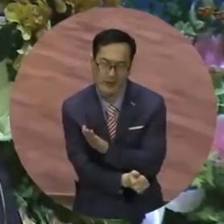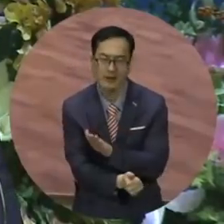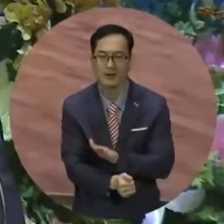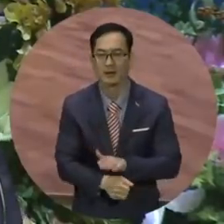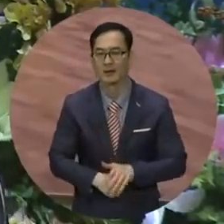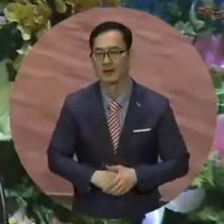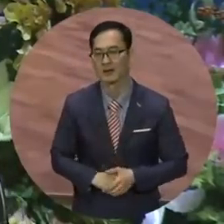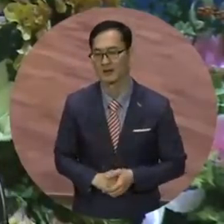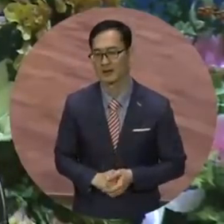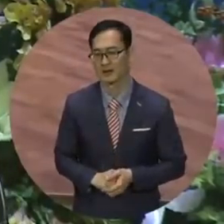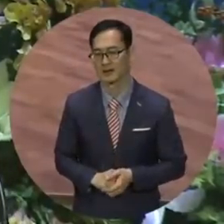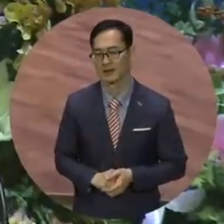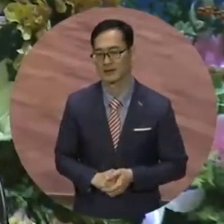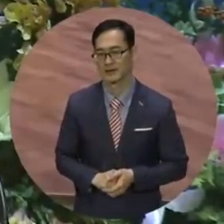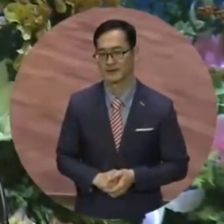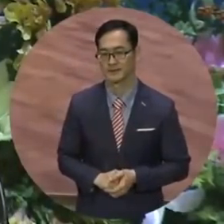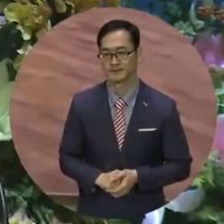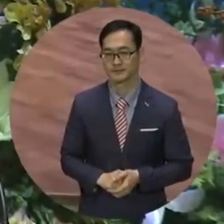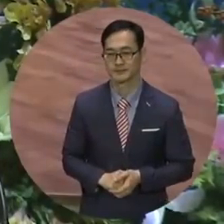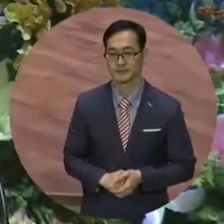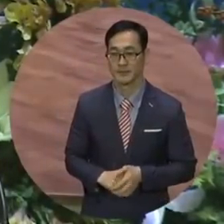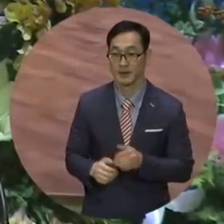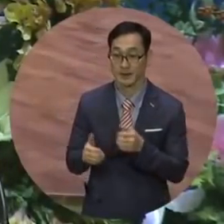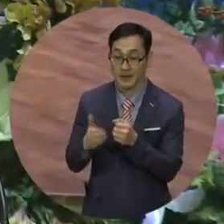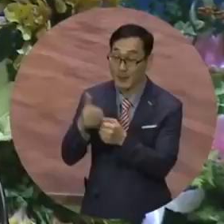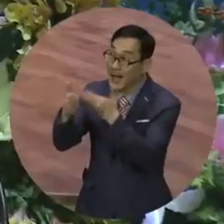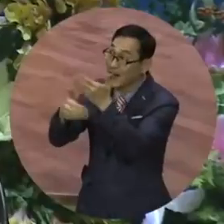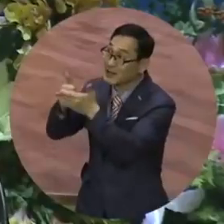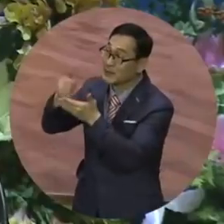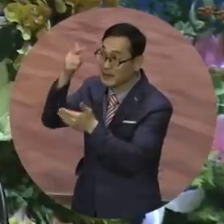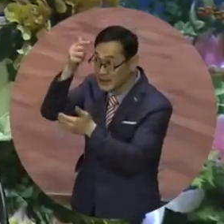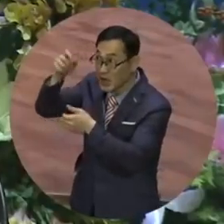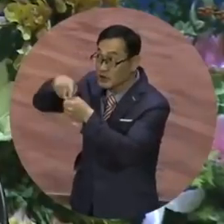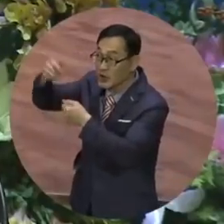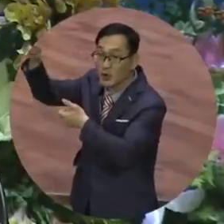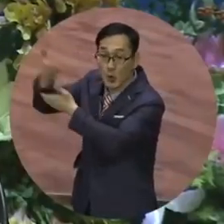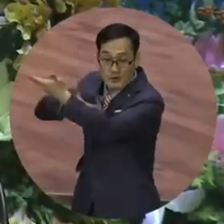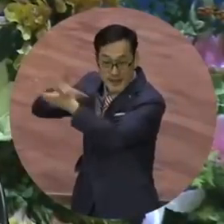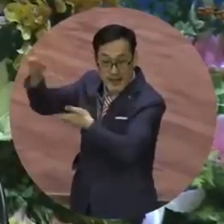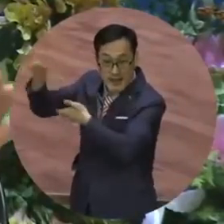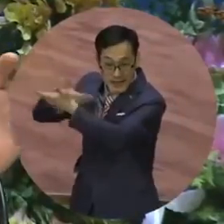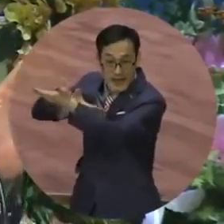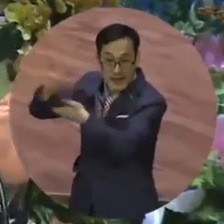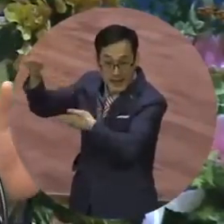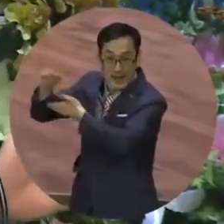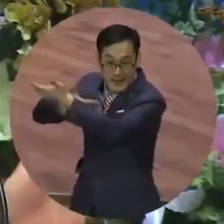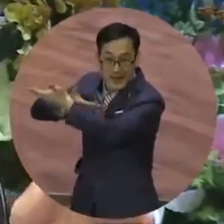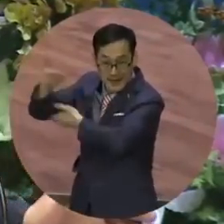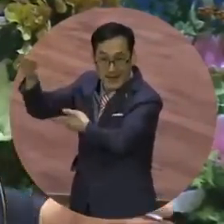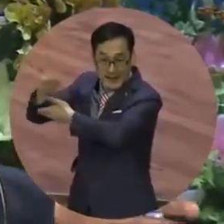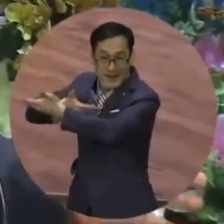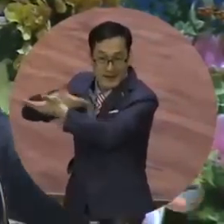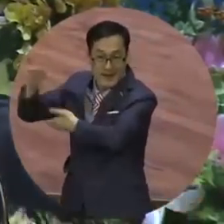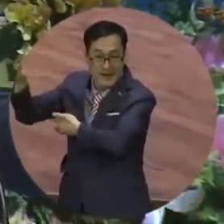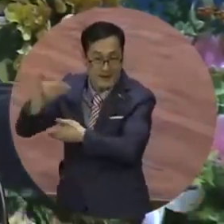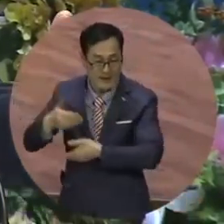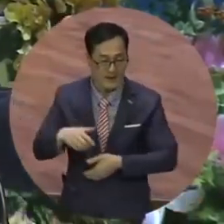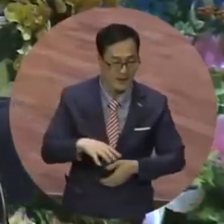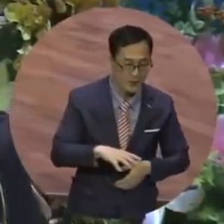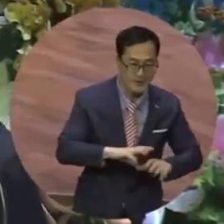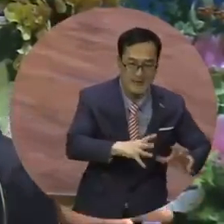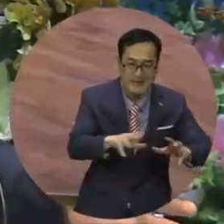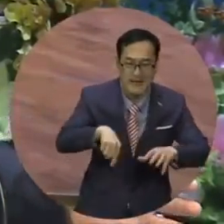그래서 하나님과 영적 교제하면서 이 땅에 살면서 어떻게 해요? 모든 것 다